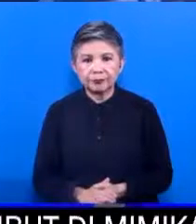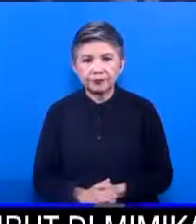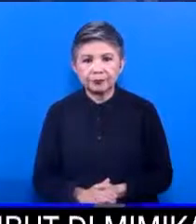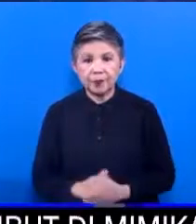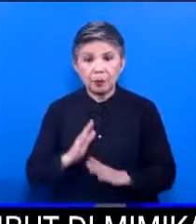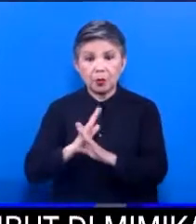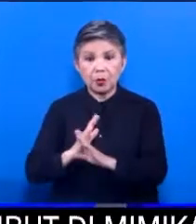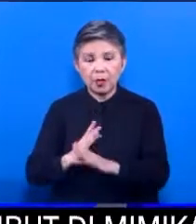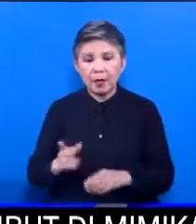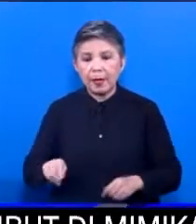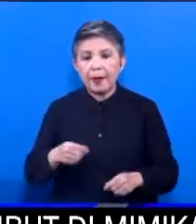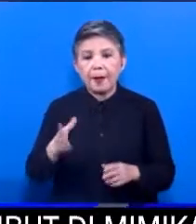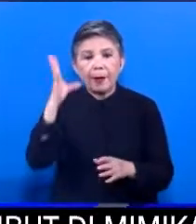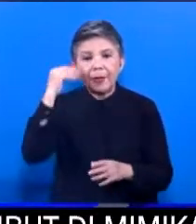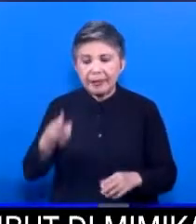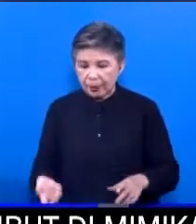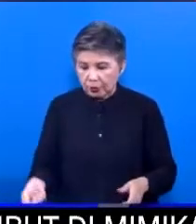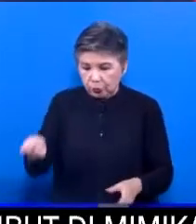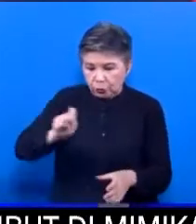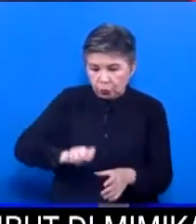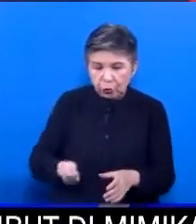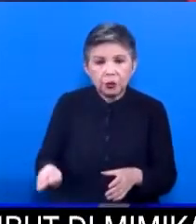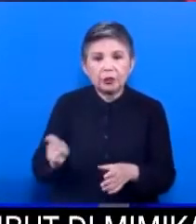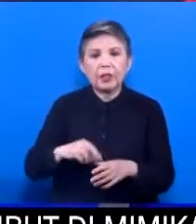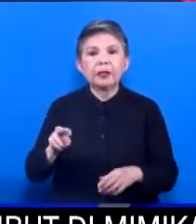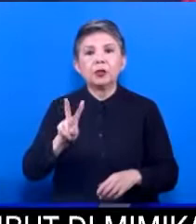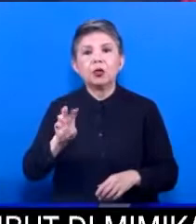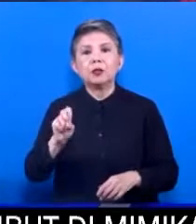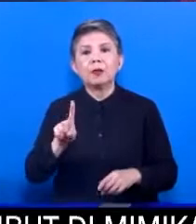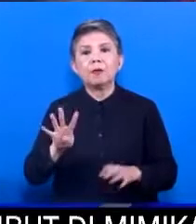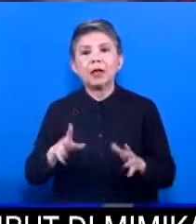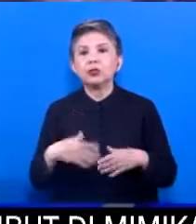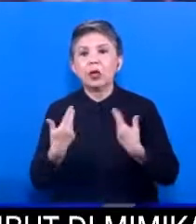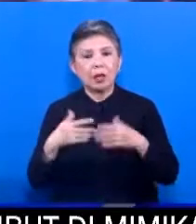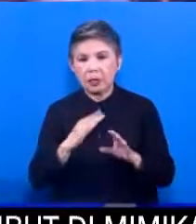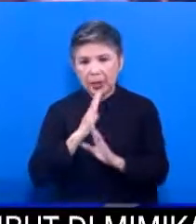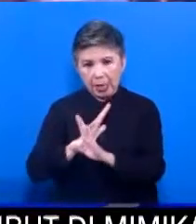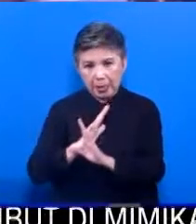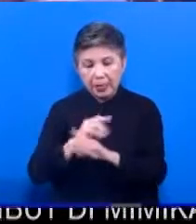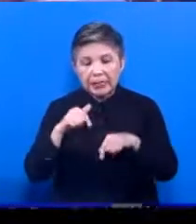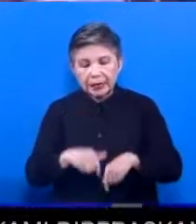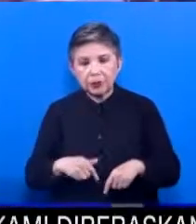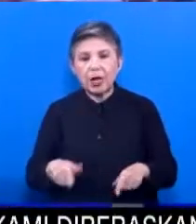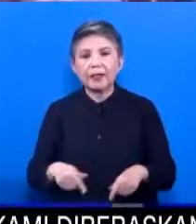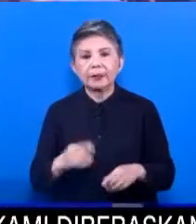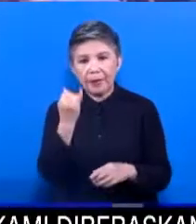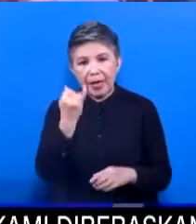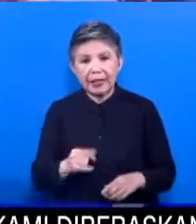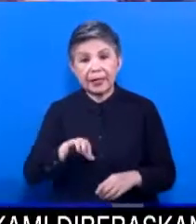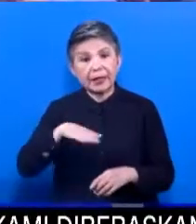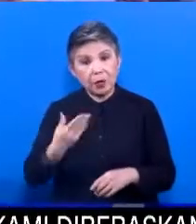Larangan penggunaan minyak curah sudah jadi perdebatan sejak tahun 2019 dan kini penggunaannya hanya diperbolehkan sampai akhir